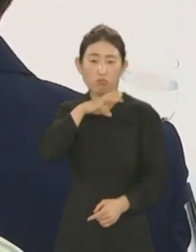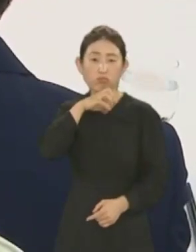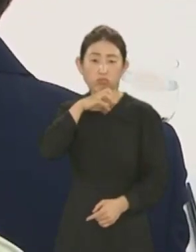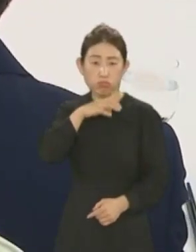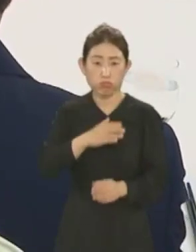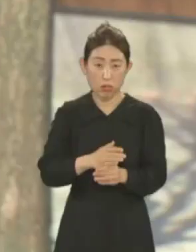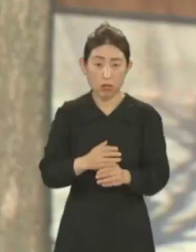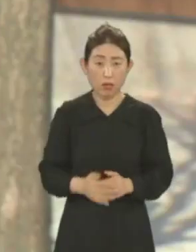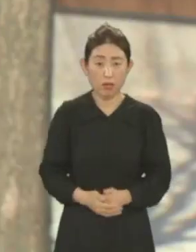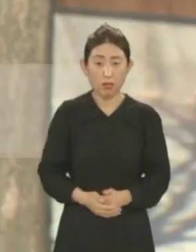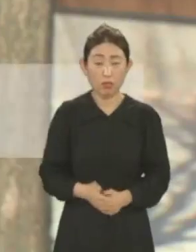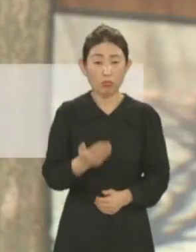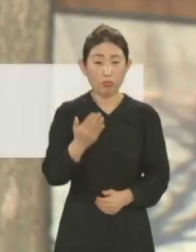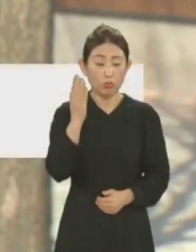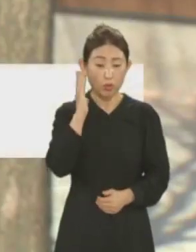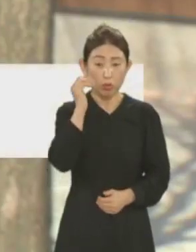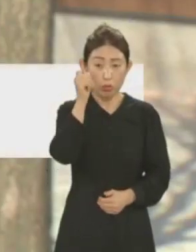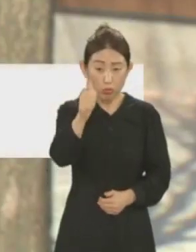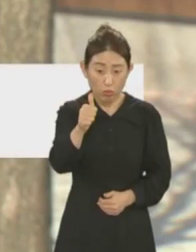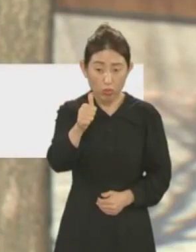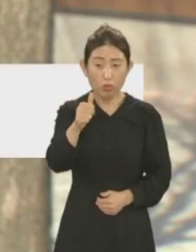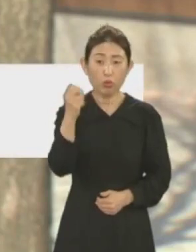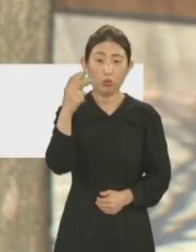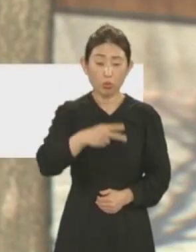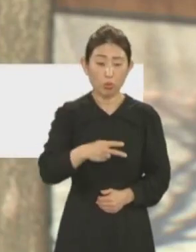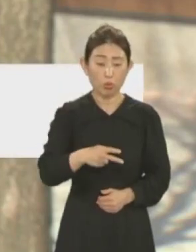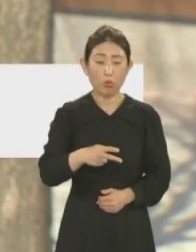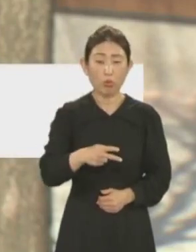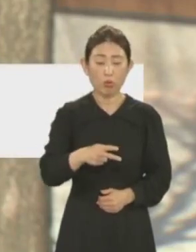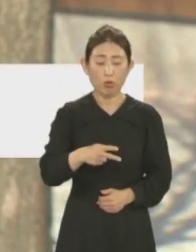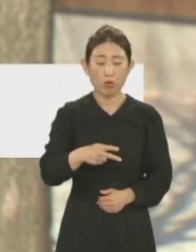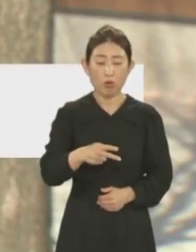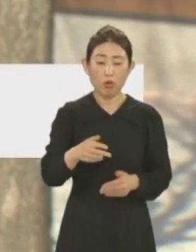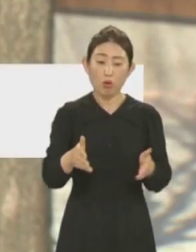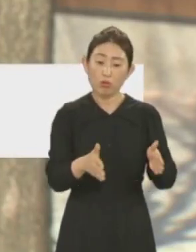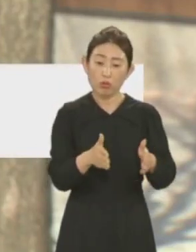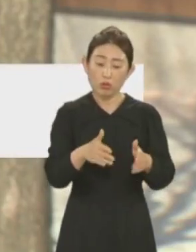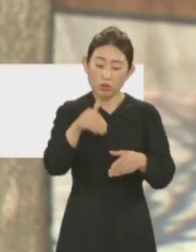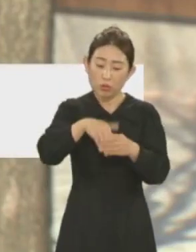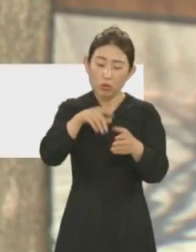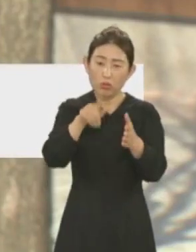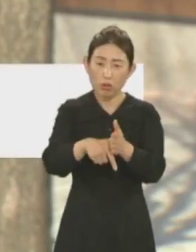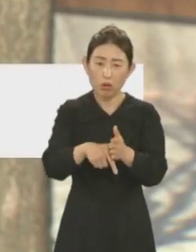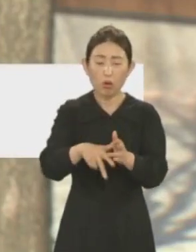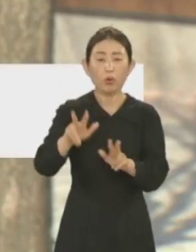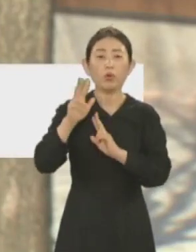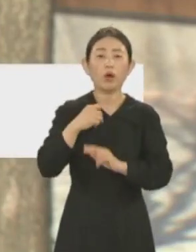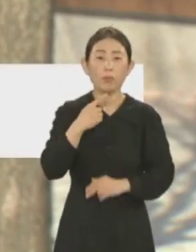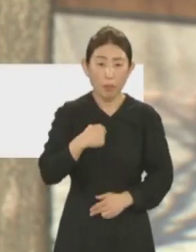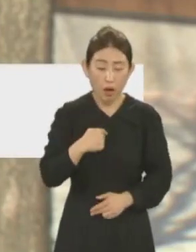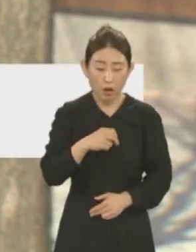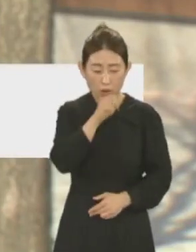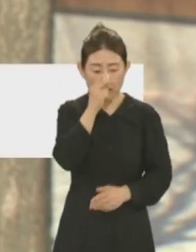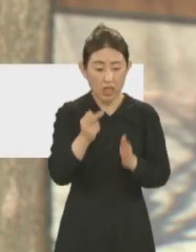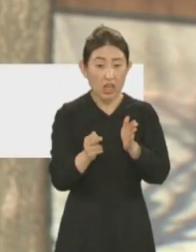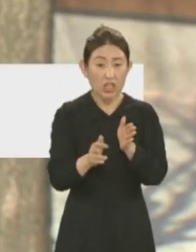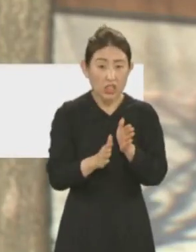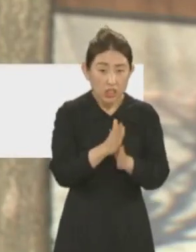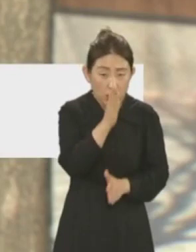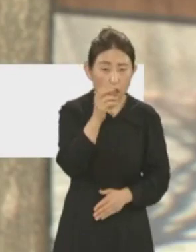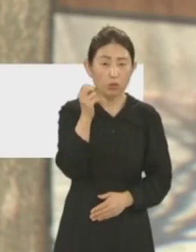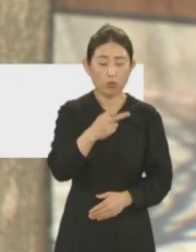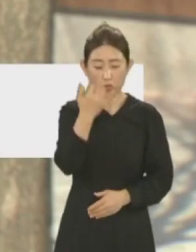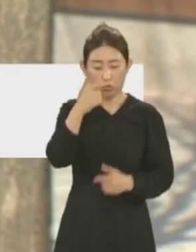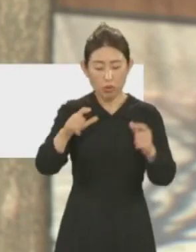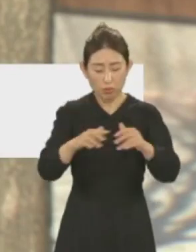대통령과 또 도지사님의 공약사항이기도 한데 서산시민뿐만 아니라 충청남도민이다 사용할 수 있는 그런